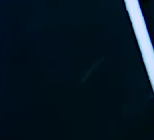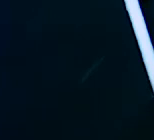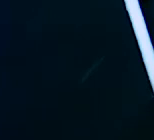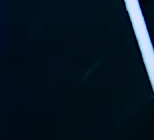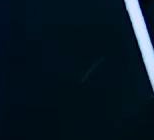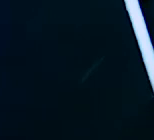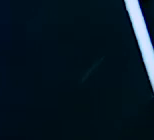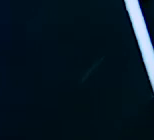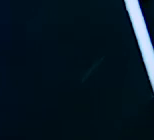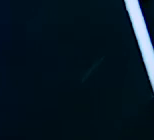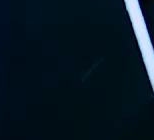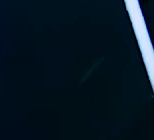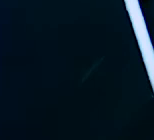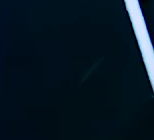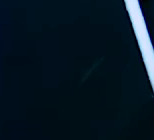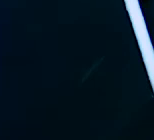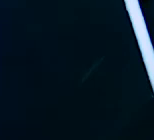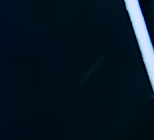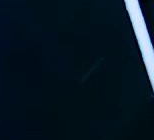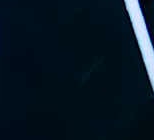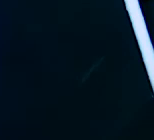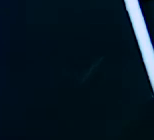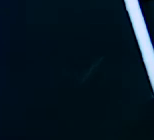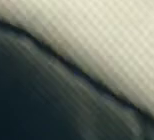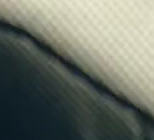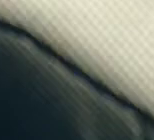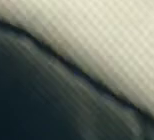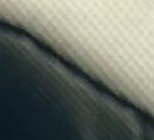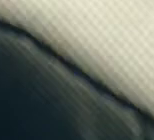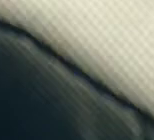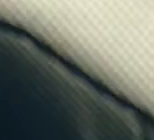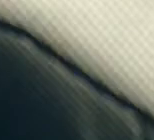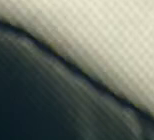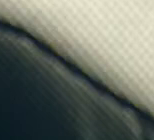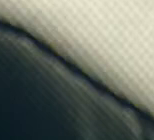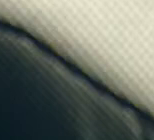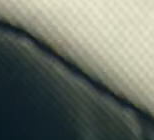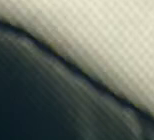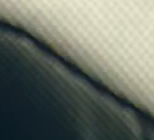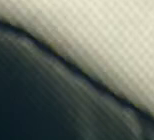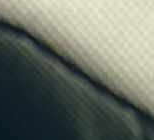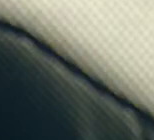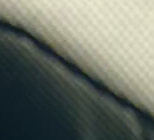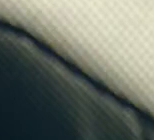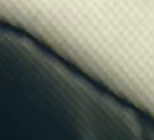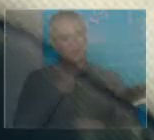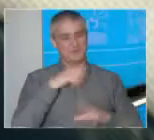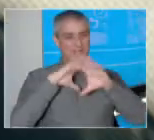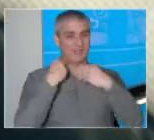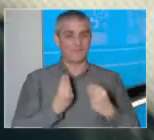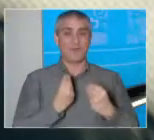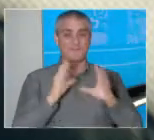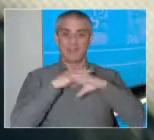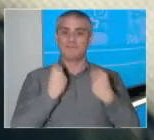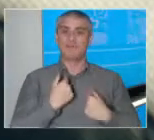ועכשיו איתנו כאן באולפן, חבר הכנסת מוסי רז, מרץ, שלום, ערב טוב. שלום, שלום זה אנחנו, ערב טוב. שלום וערב טוב